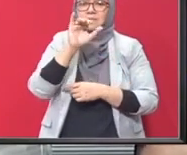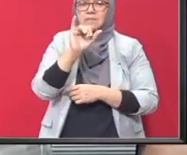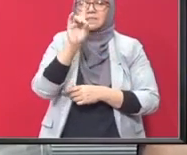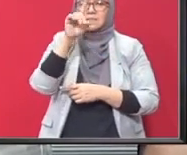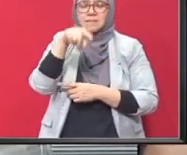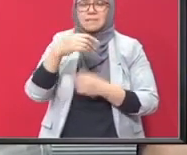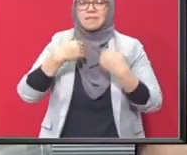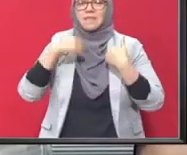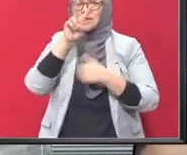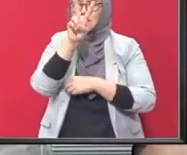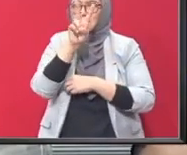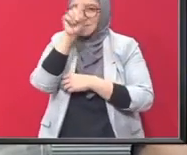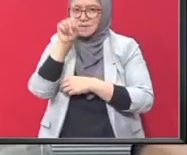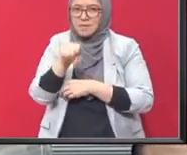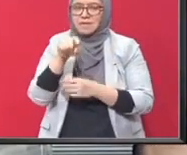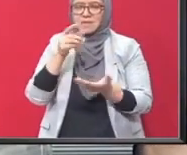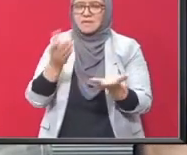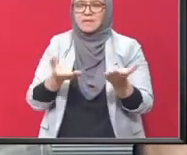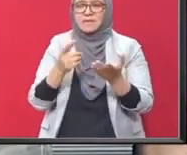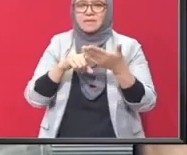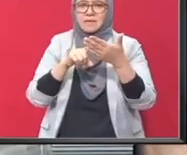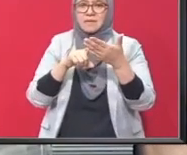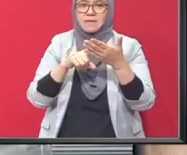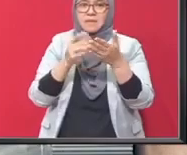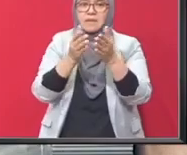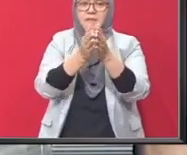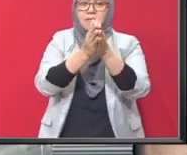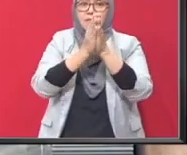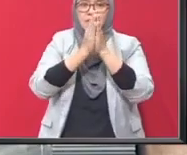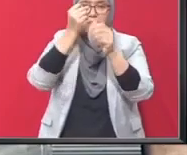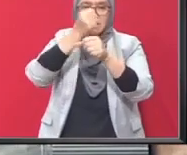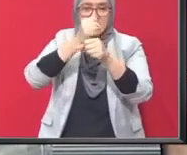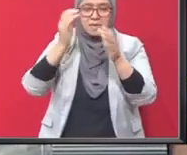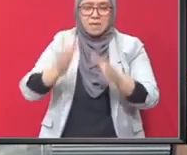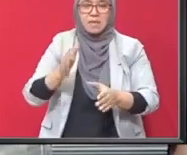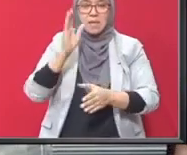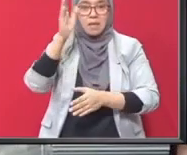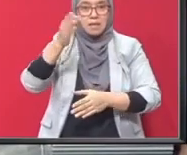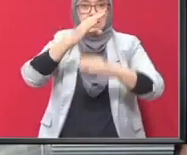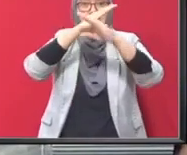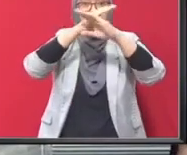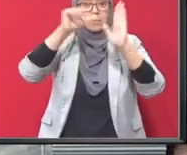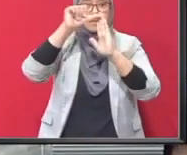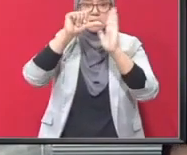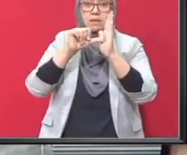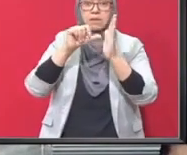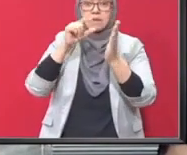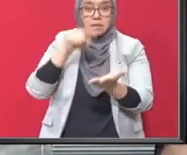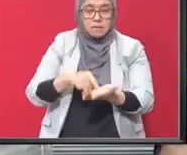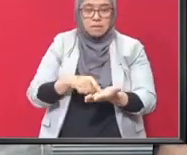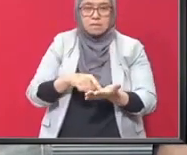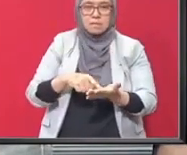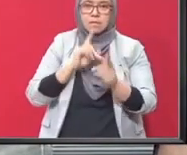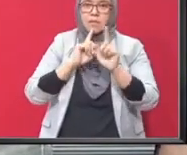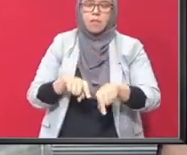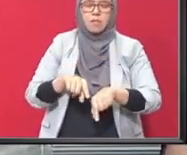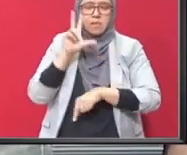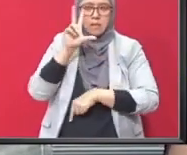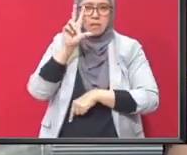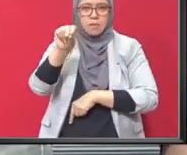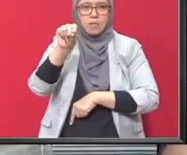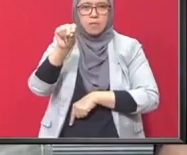dua Soalnya disini Adakah pemohon bekerja akan dilindungi akta ini jawabannya tidak cuma elevation nya